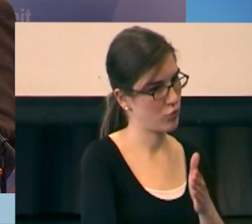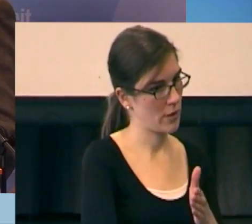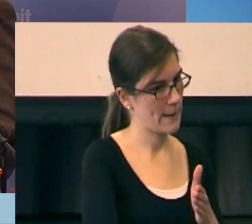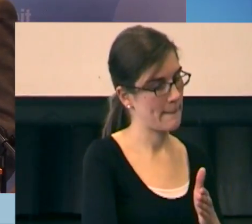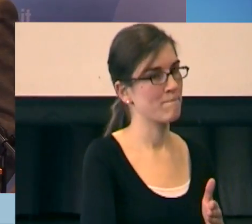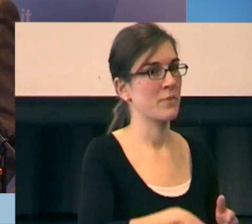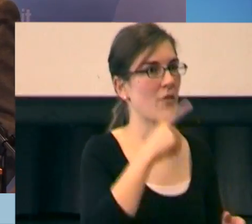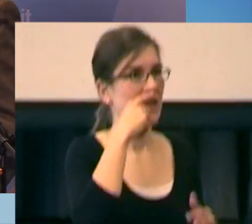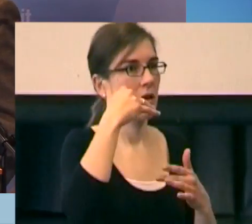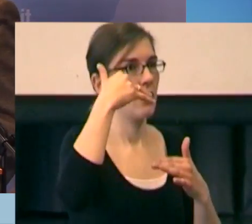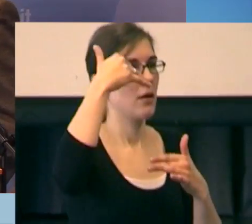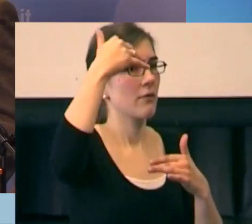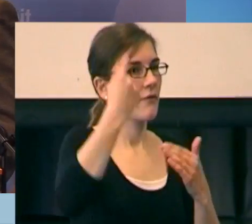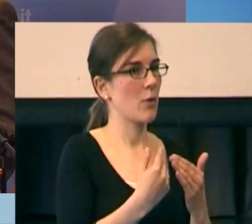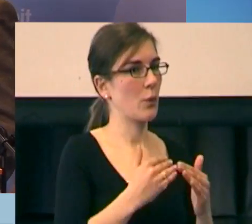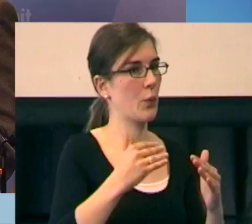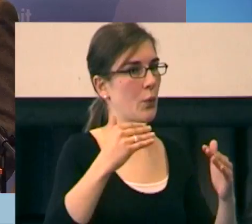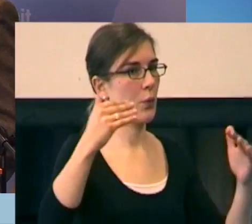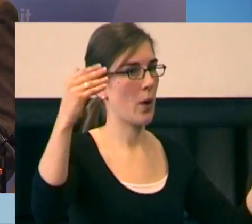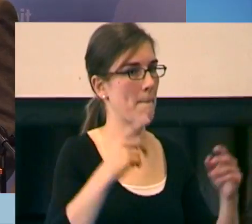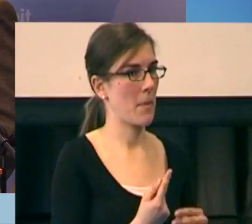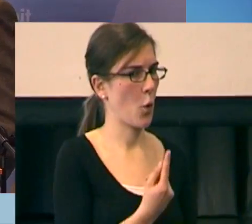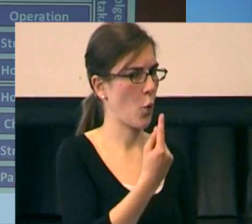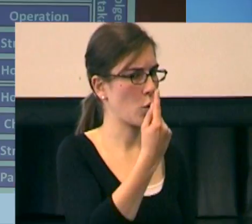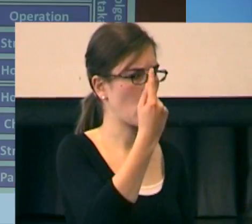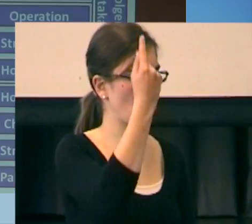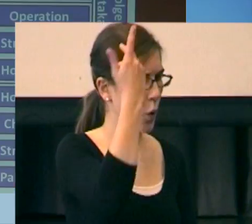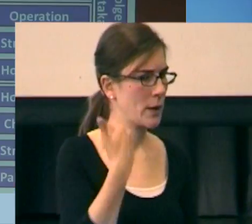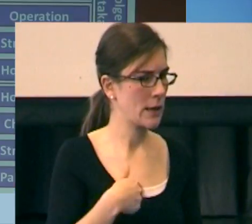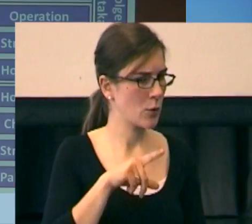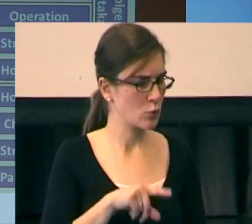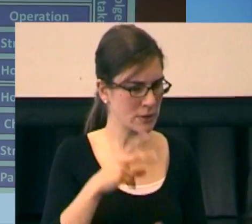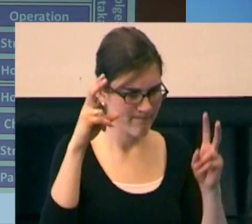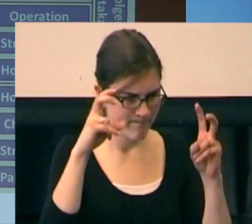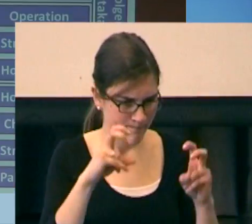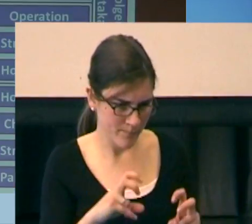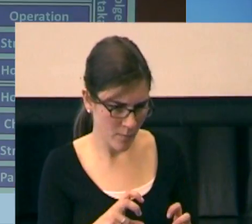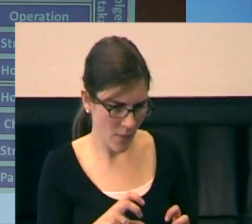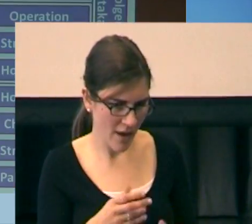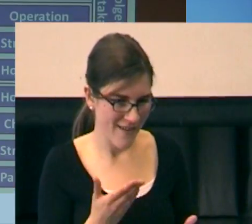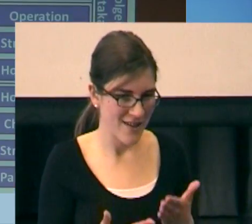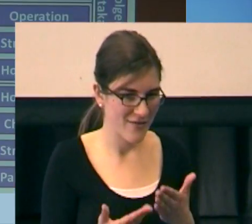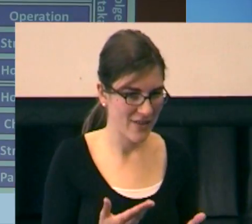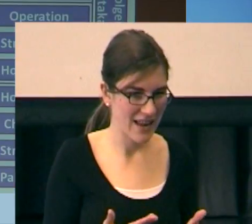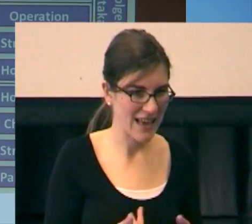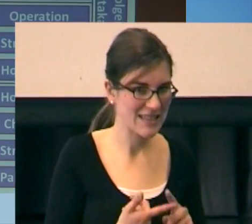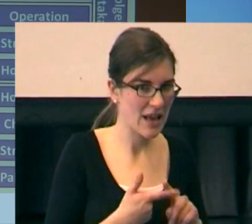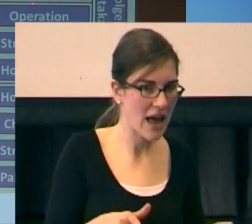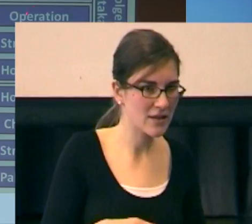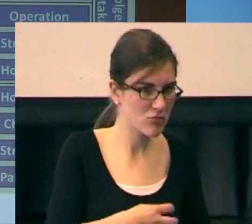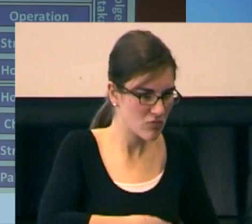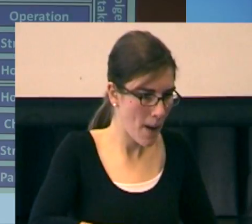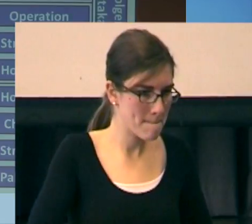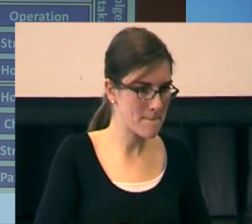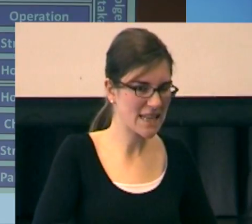Und wenn er dann irgendwann wieder ansteigt, dann müssen wir uns auf die Suche machen, ob möglicherweise hier eine Metastase vorliegt.